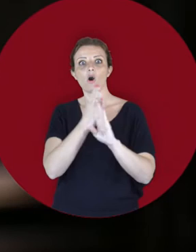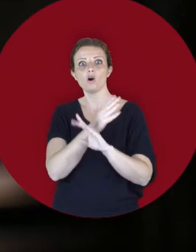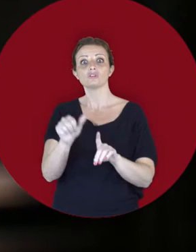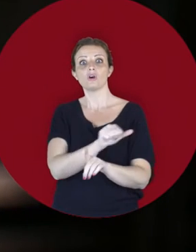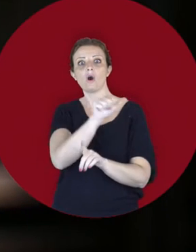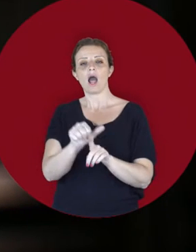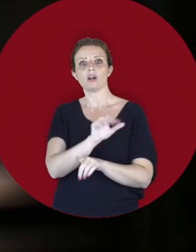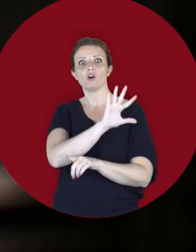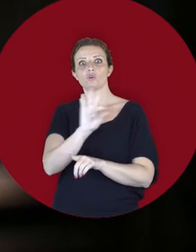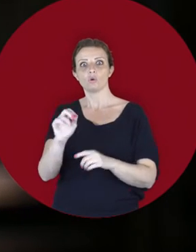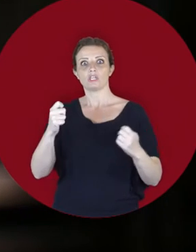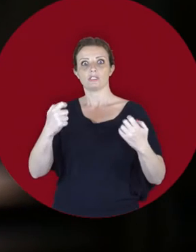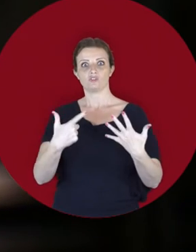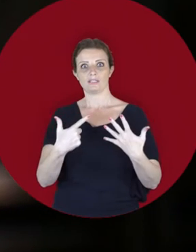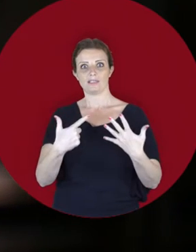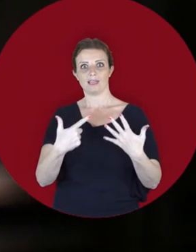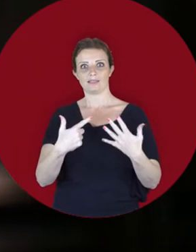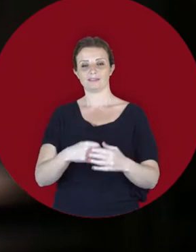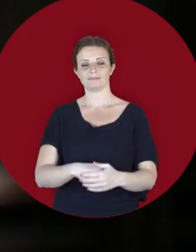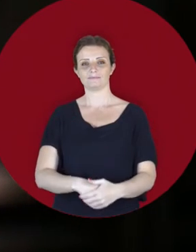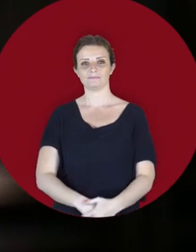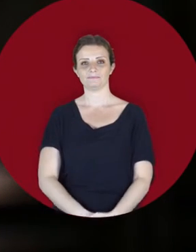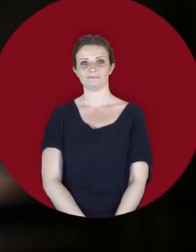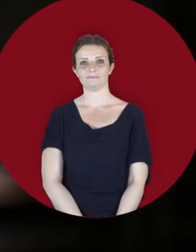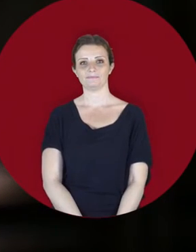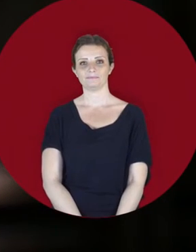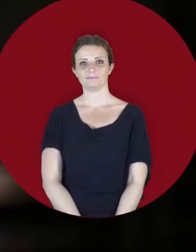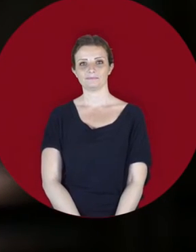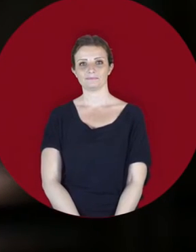dell'anno 517.